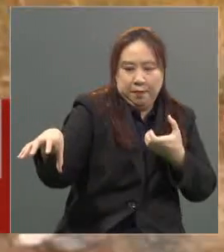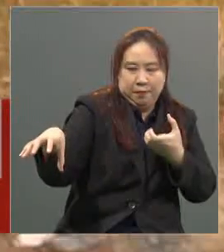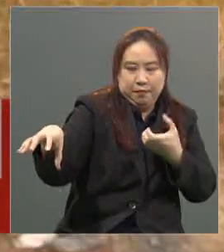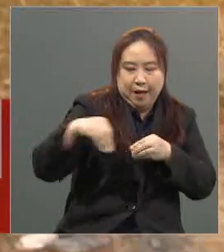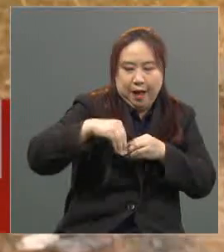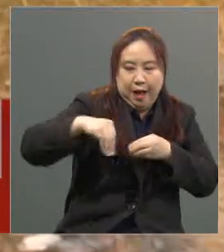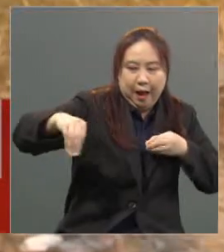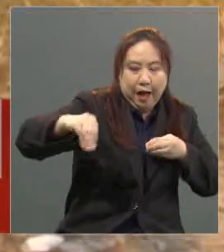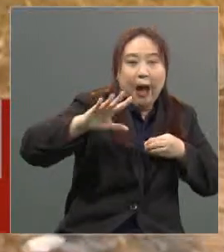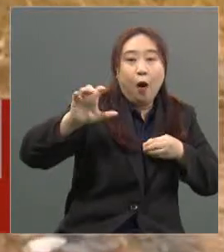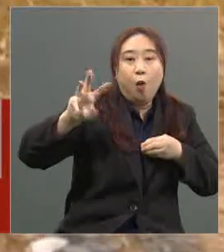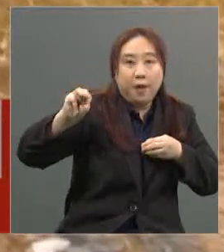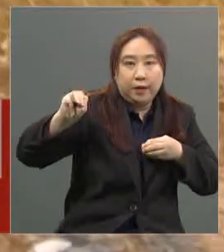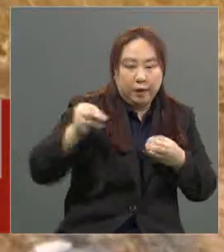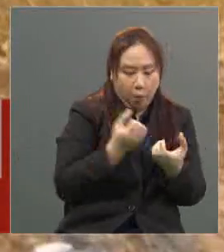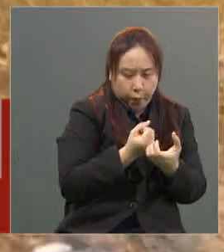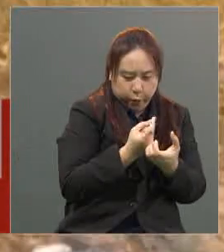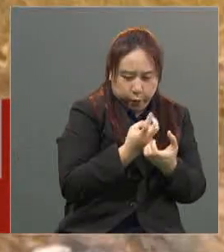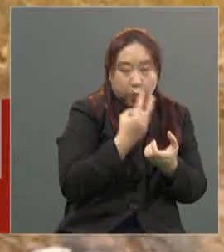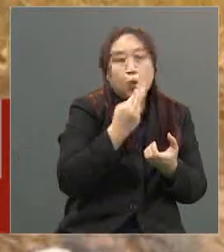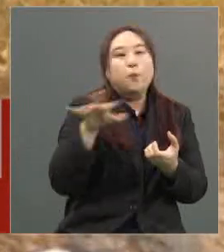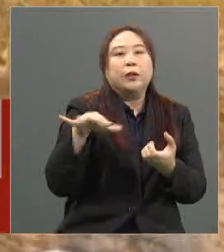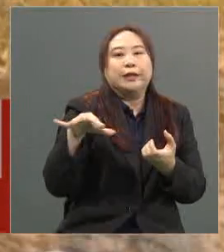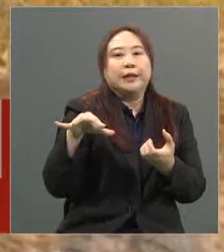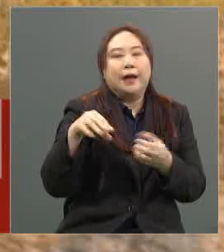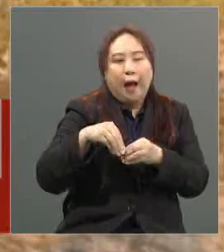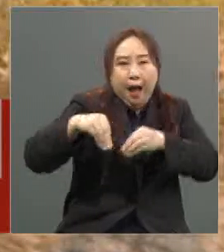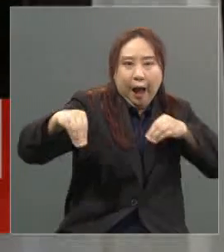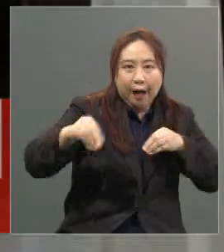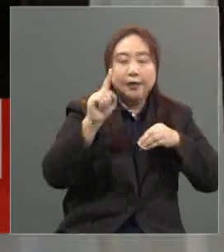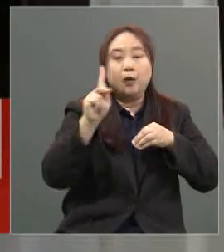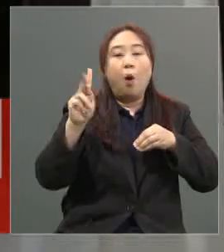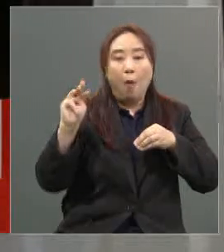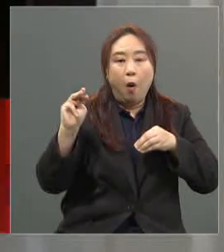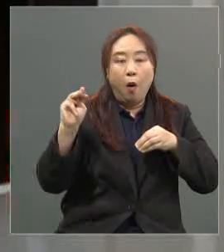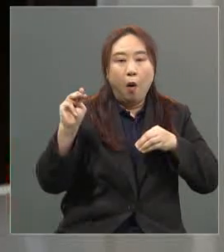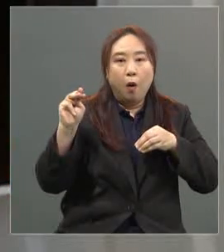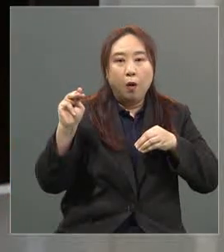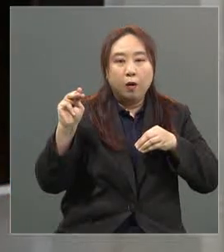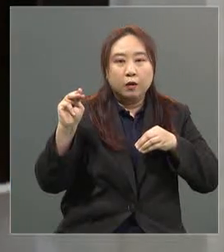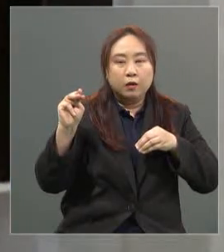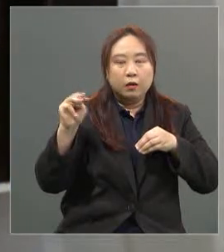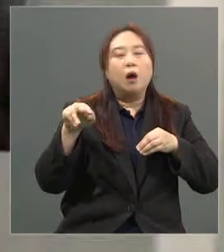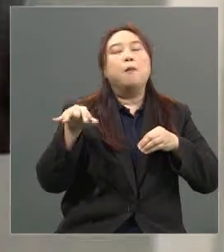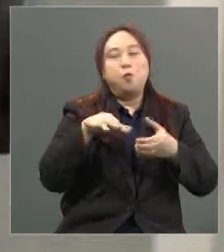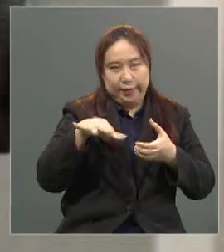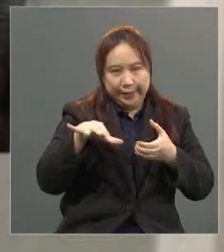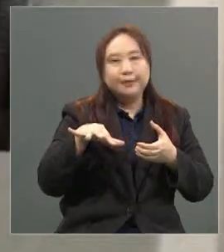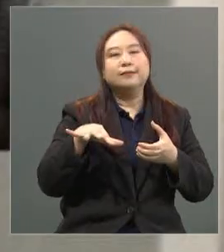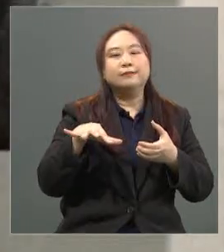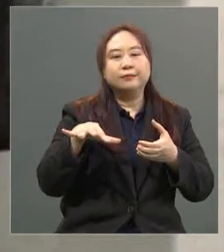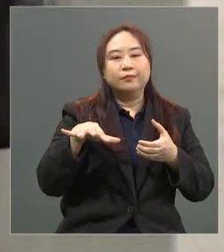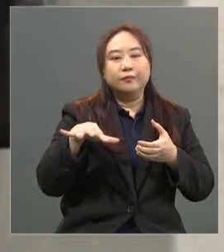โดยรอบ 500มตก็ปรากฏว่าปกติห่างออกไปอีกเป็น 1กมรัศมีรอบๆโกดังก็ปกตินะ